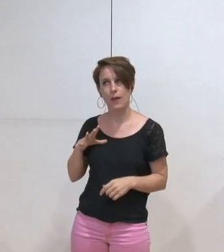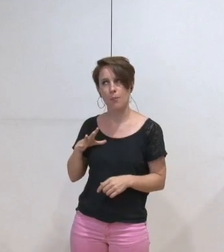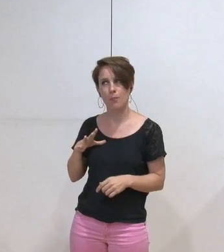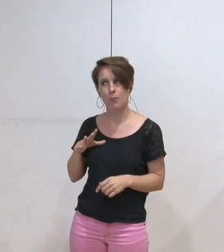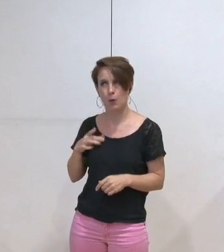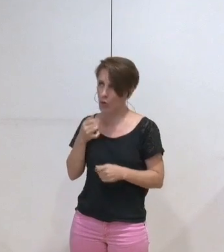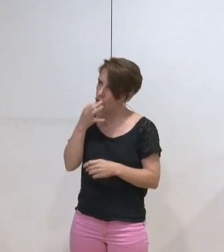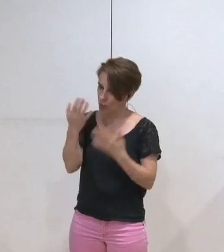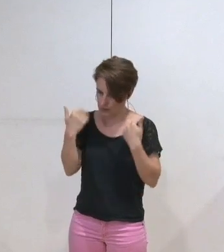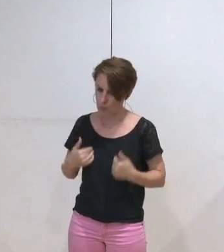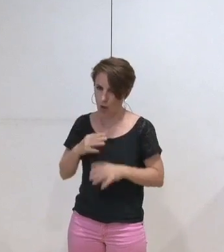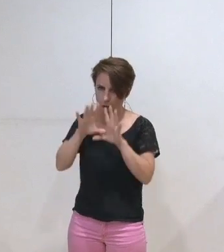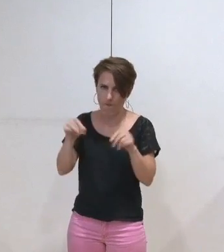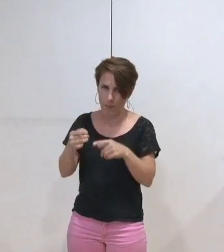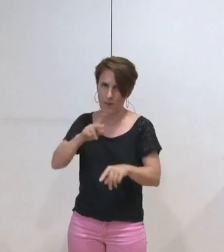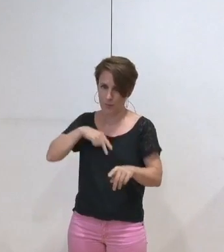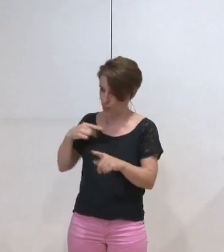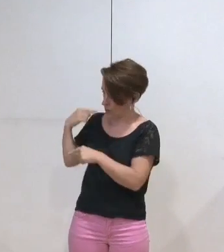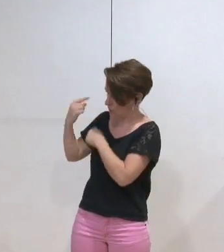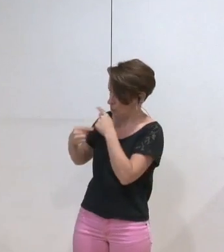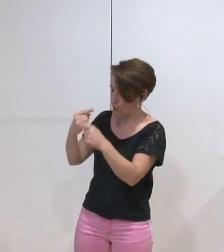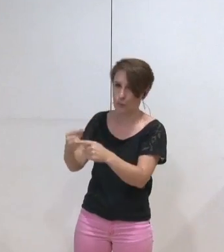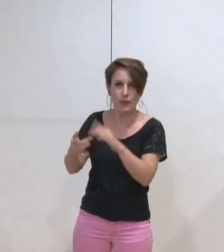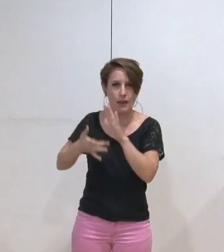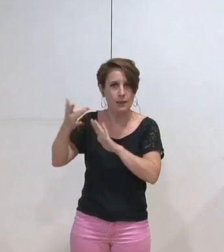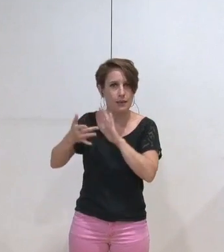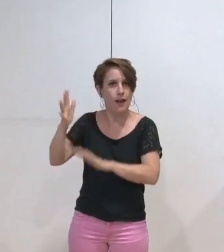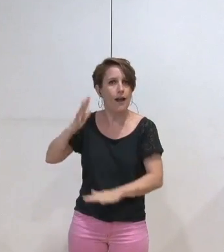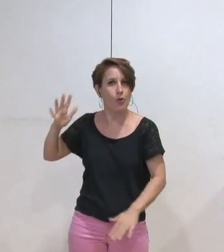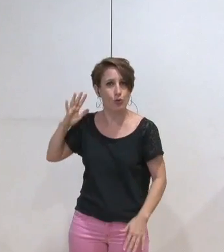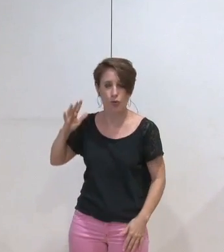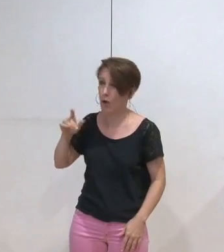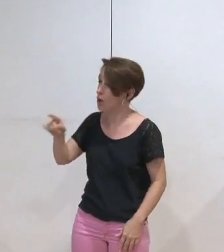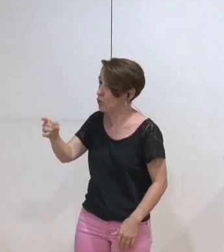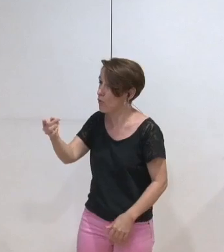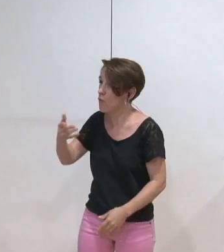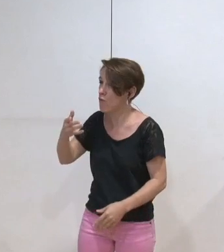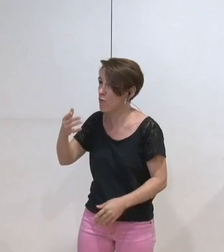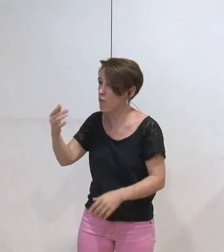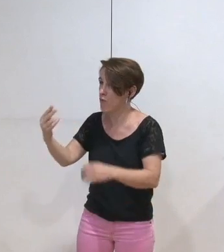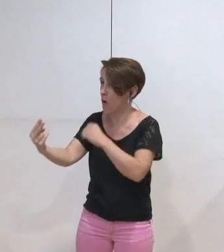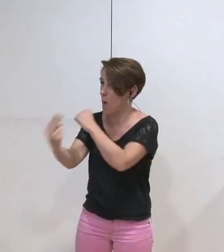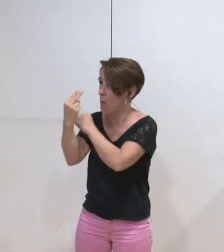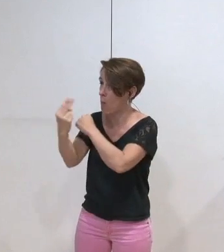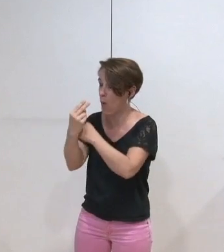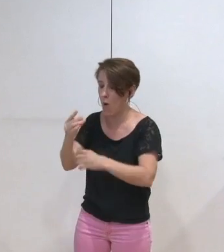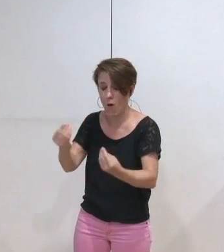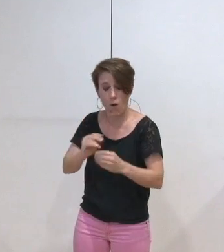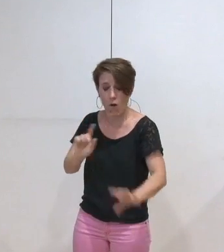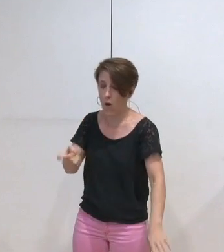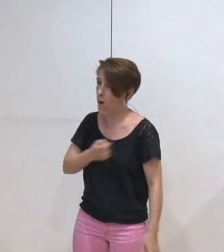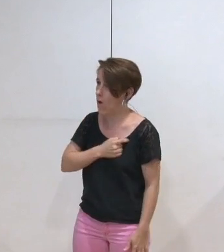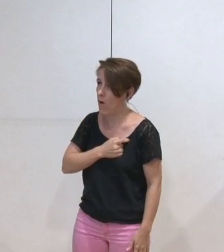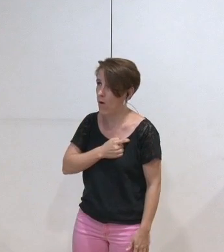demandeurs d'asile c'est pourquoi à chaque fois que vous prenez la parole je suis personnellement profondément heurté par vos propos la patrie républicaine des Français